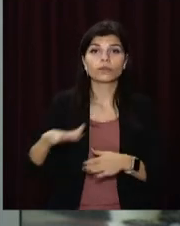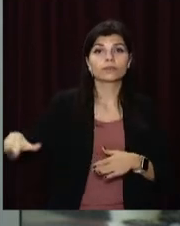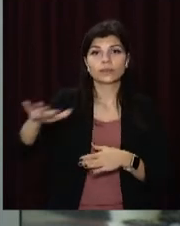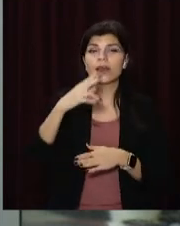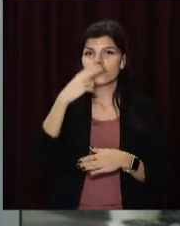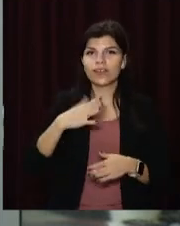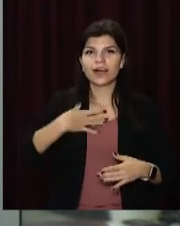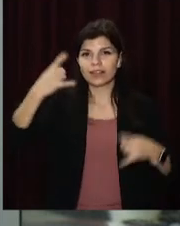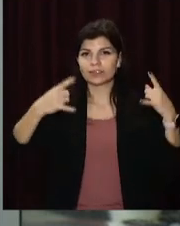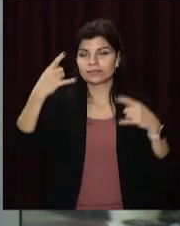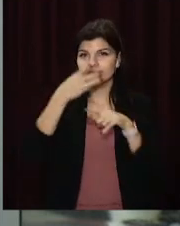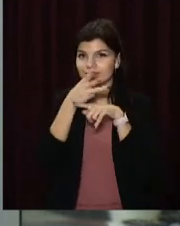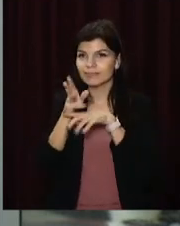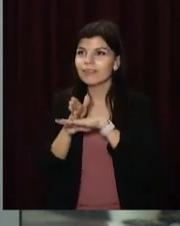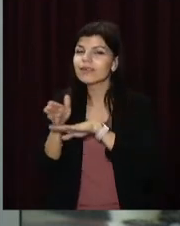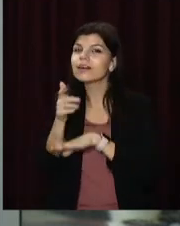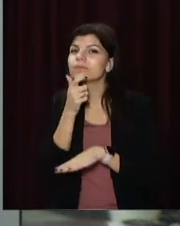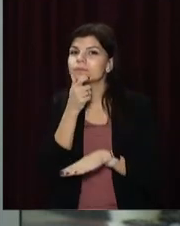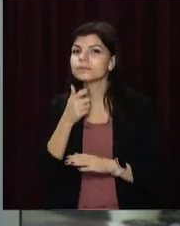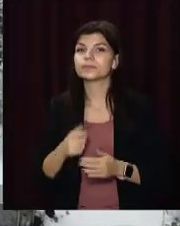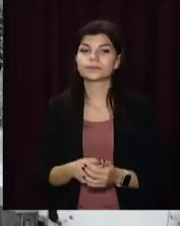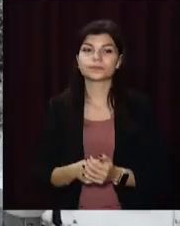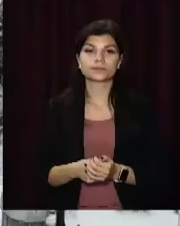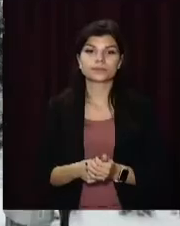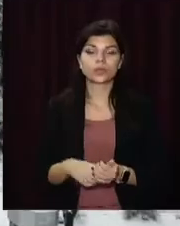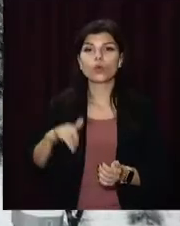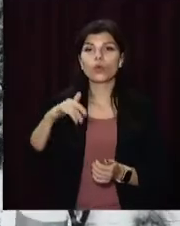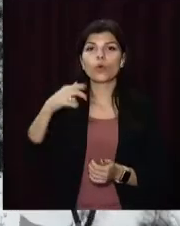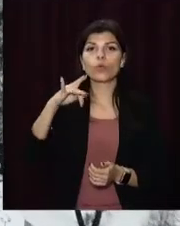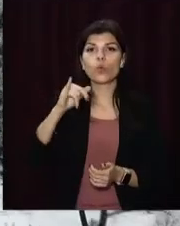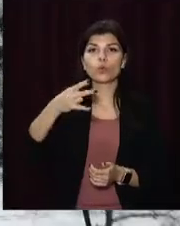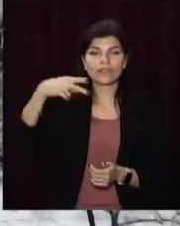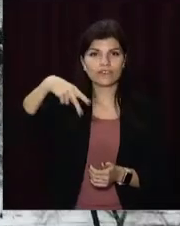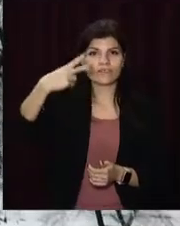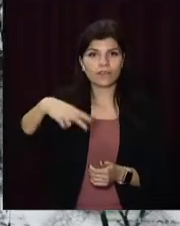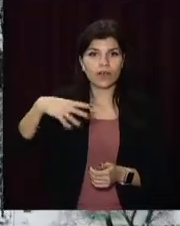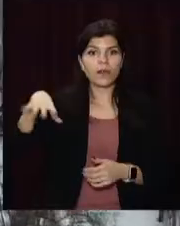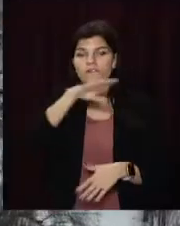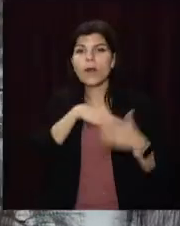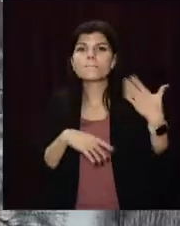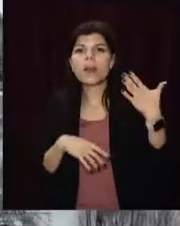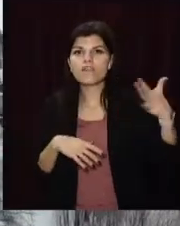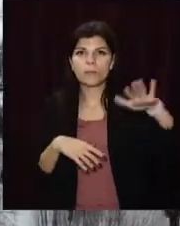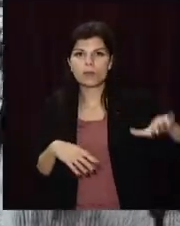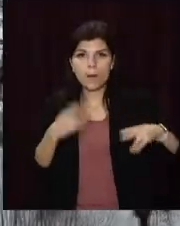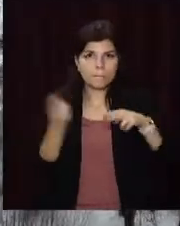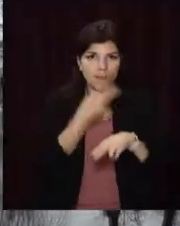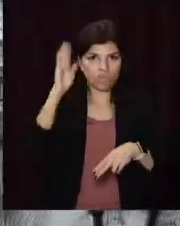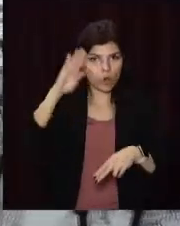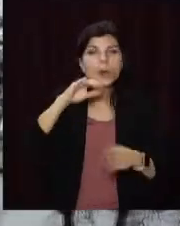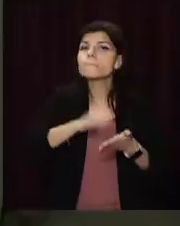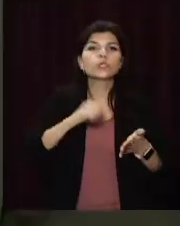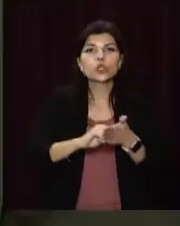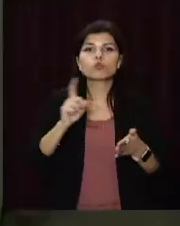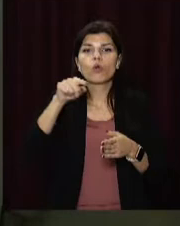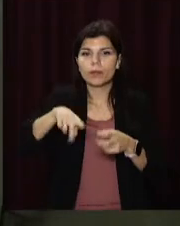Оновлення станції бачив наш Олександр Тущенко. У грудні 2020-го весь правий берег Дніпра залишився без води. Причина